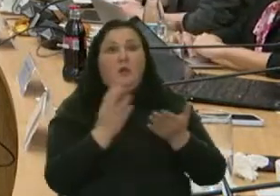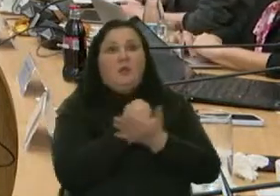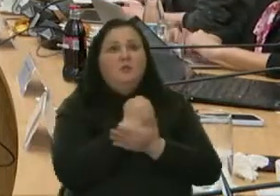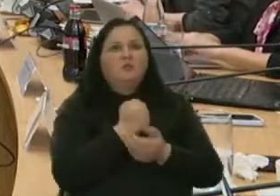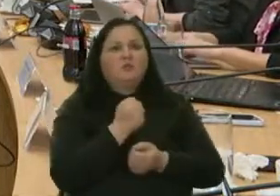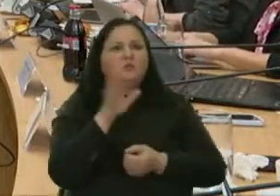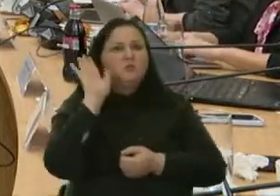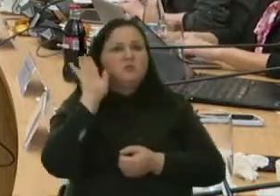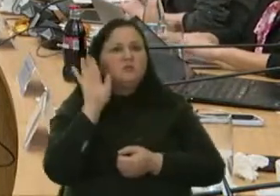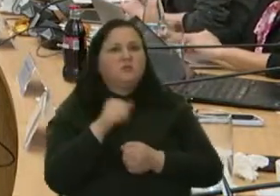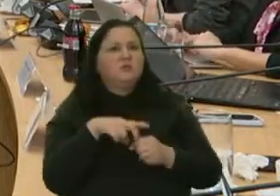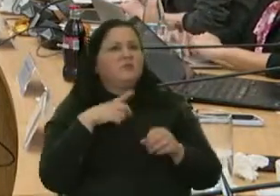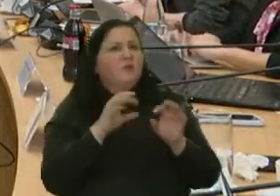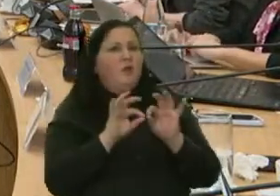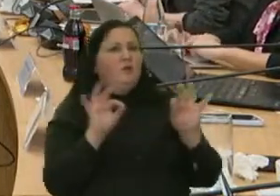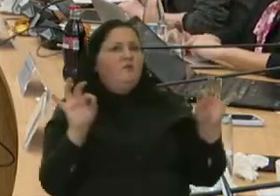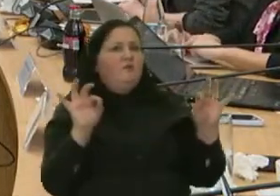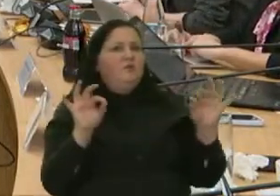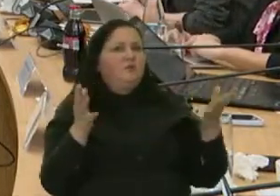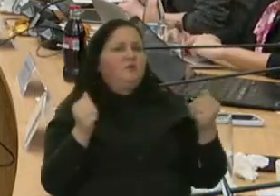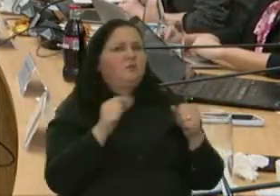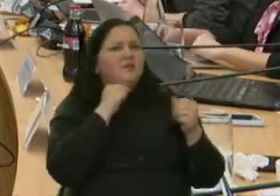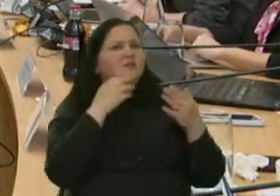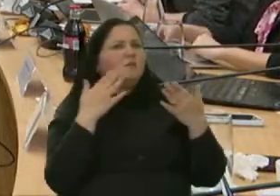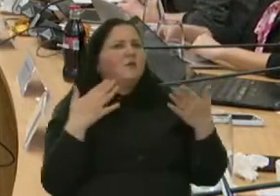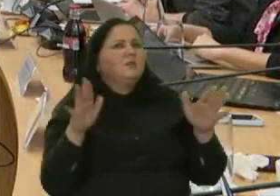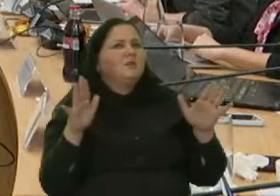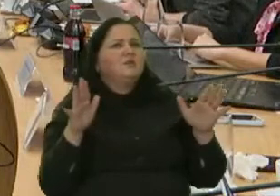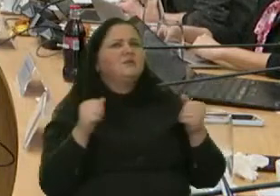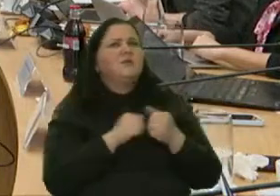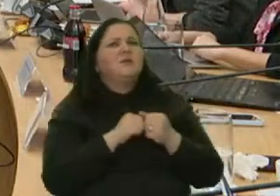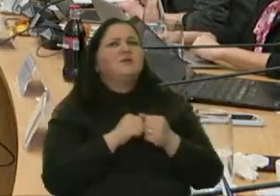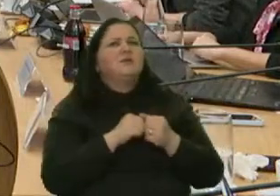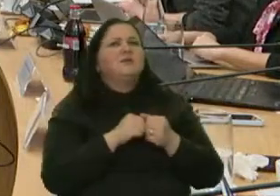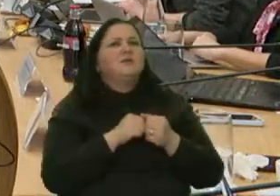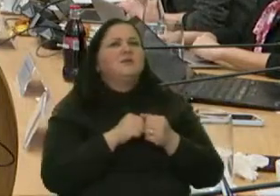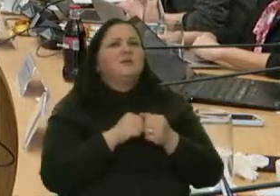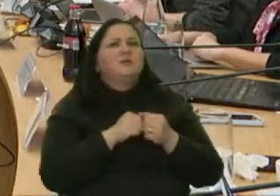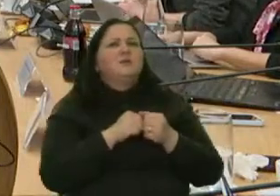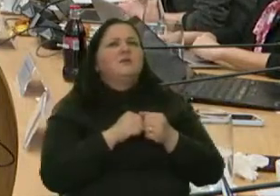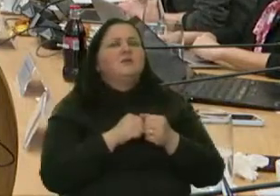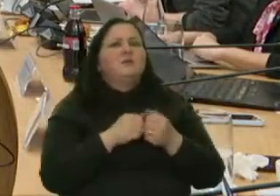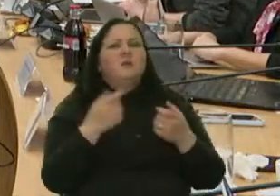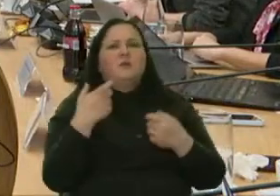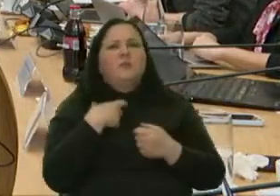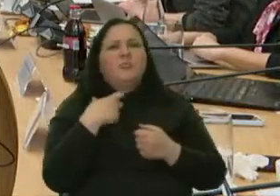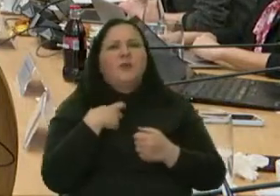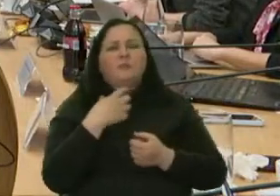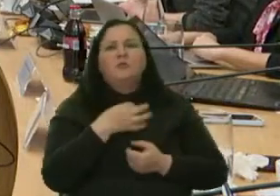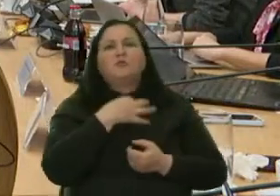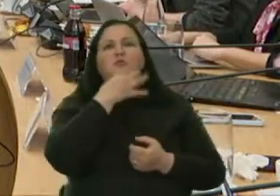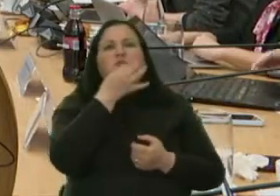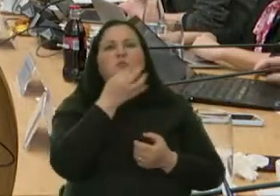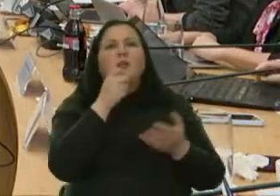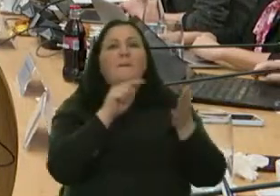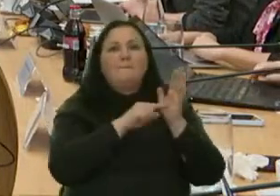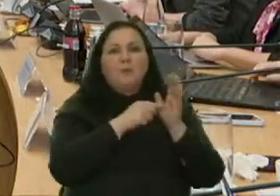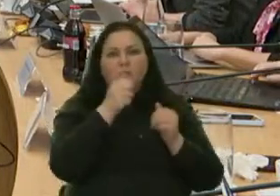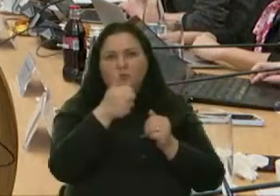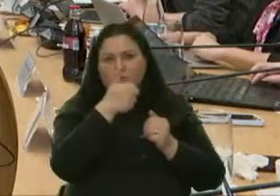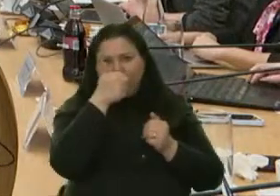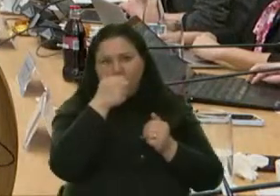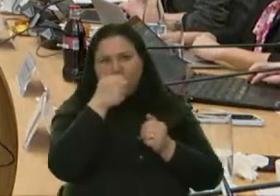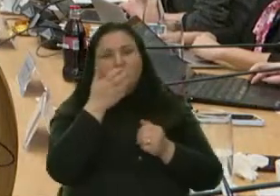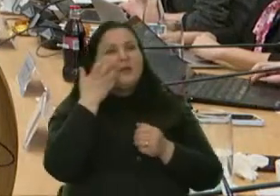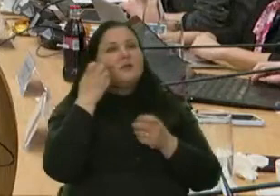am a de eficient acuma să mai destindem un pic atmosfera că n am putut să iau cuvântul la punctul un dar îmi iau